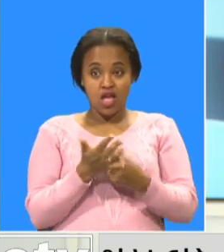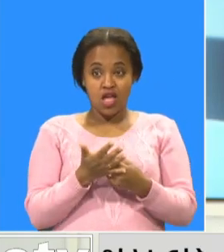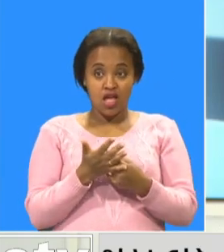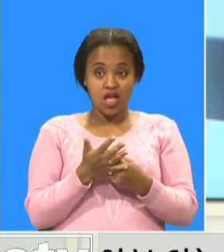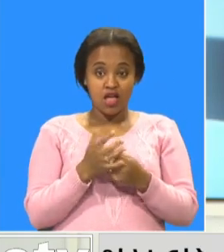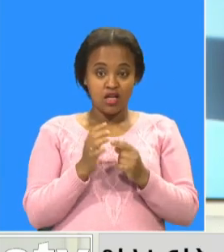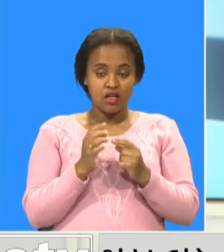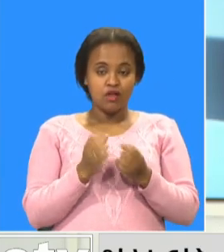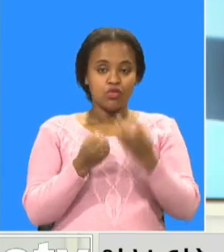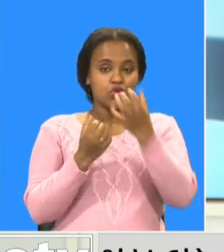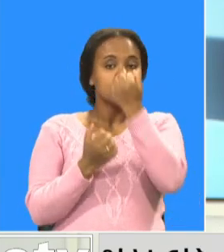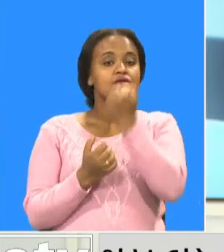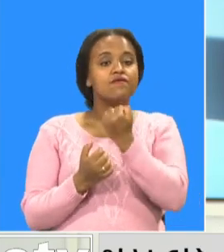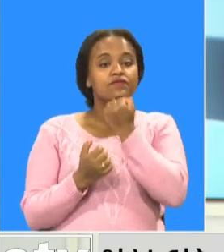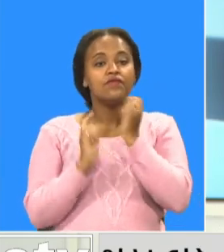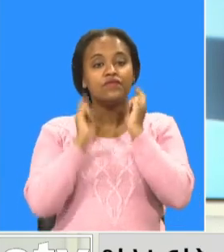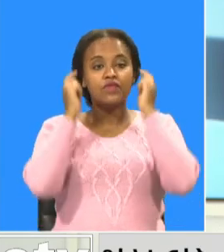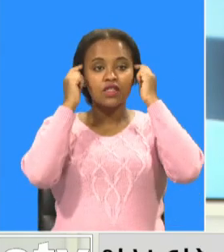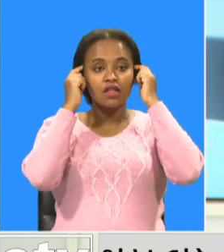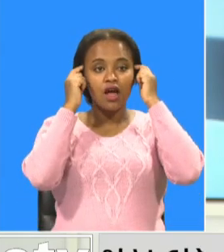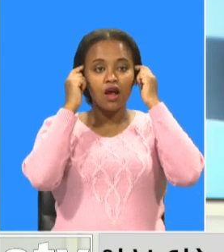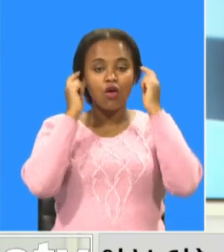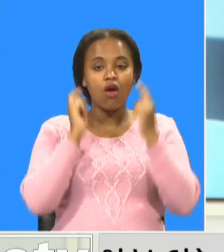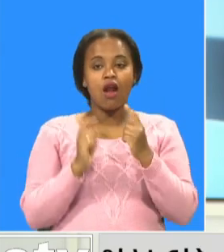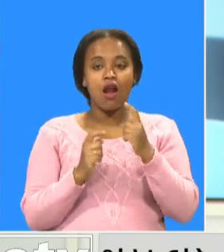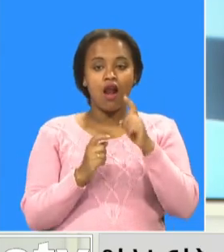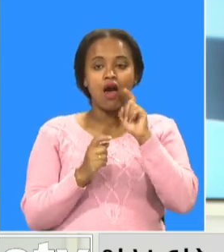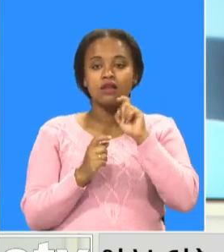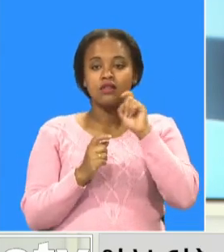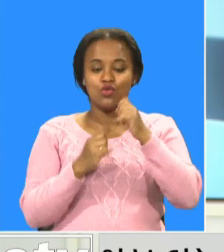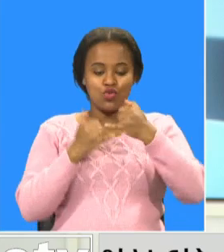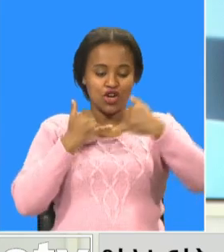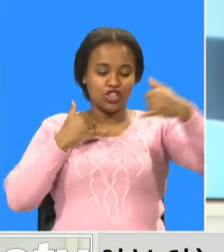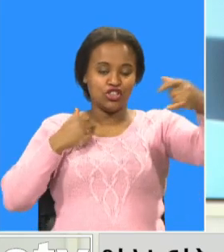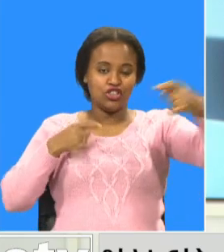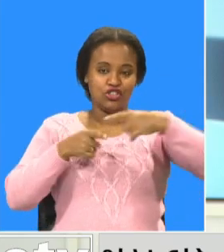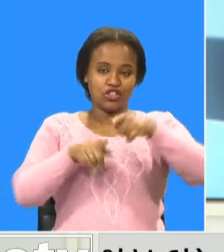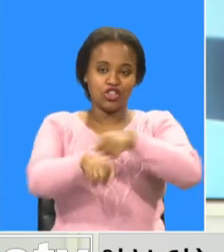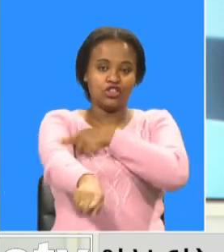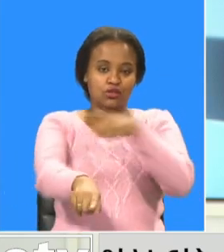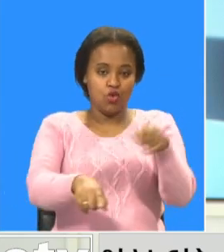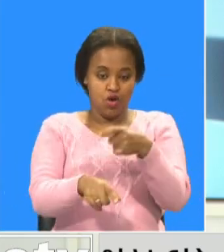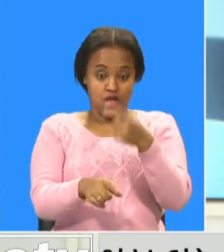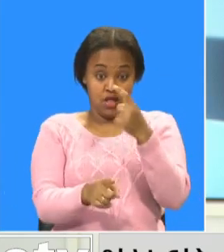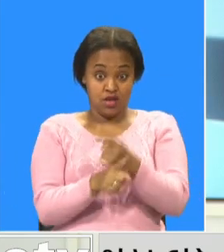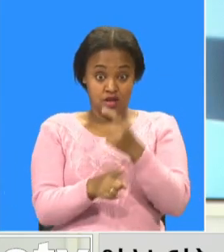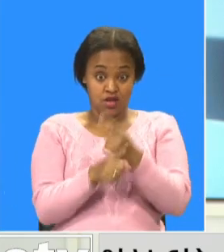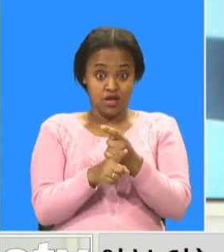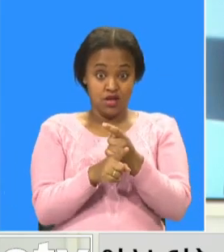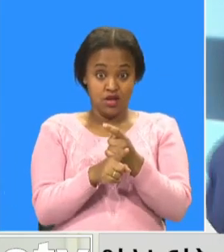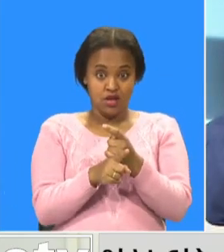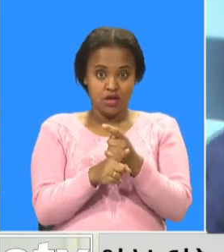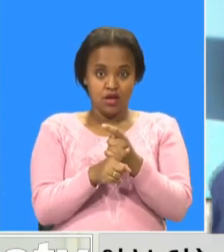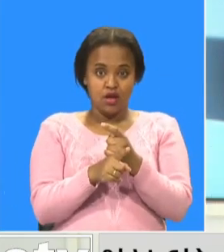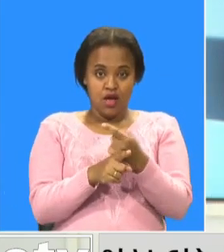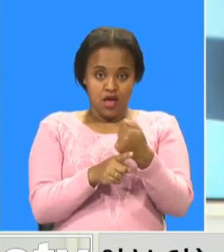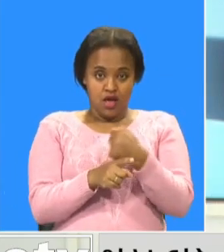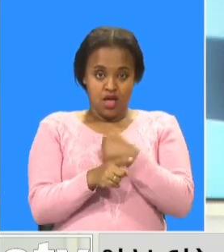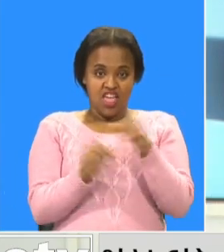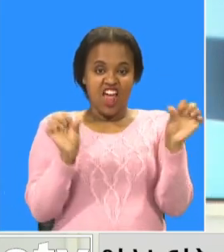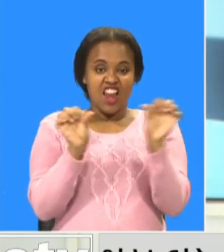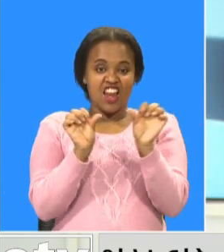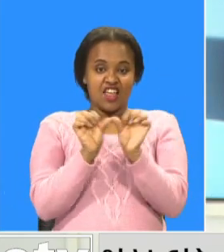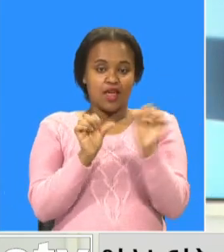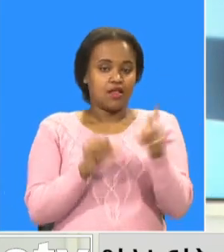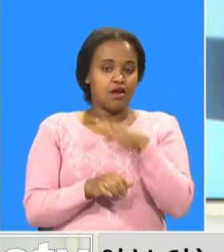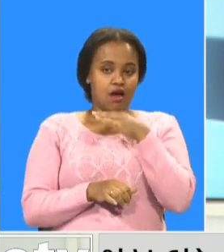እዚህ ስናደርገው ይረዝምና ወይም ደግሞ ስንገዛው ትክክለኛ ሆነ የእኛን ሳይዝ ካልገዛን ሲረዝምባቸው እንደዚህ